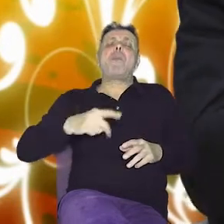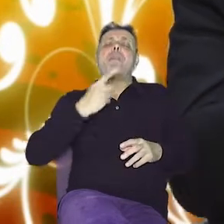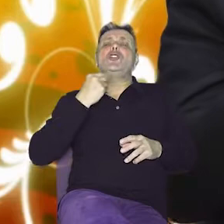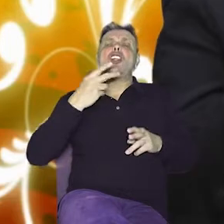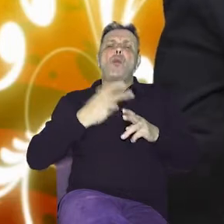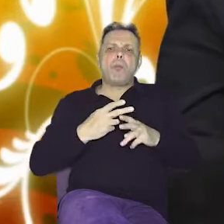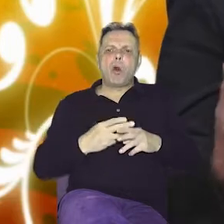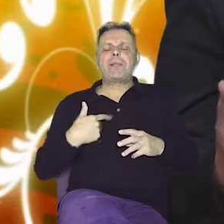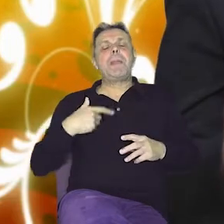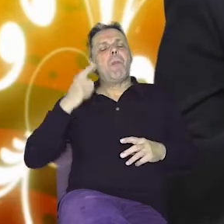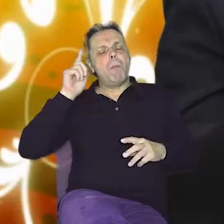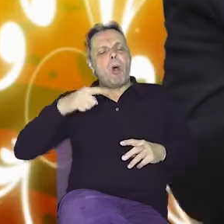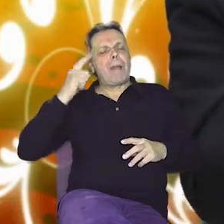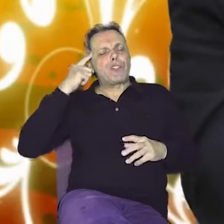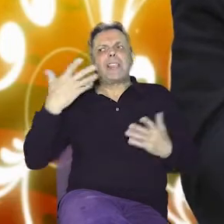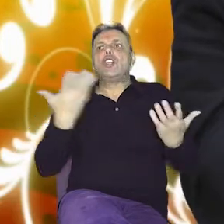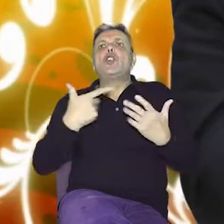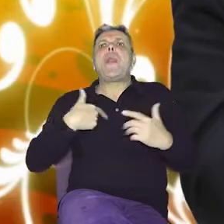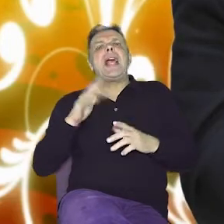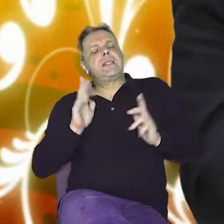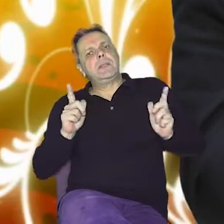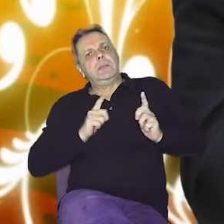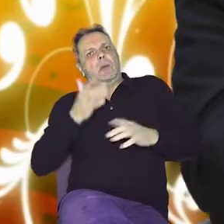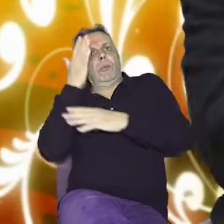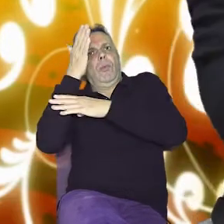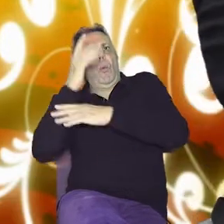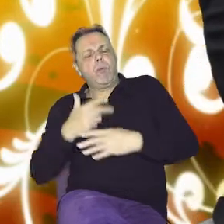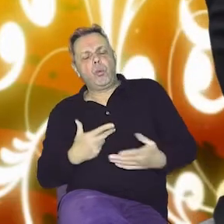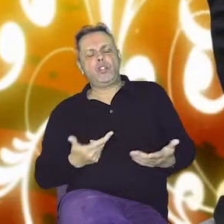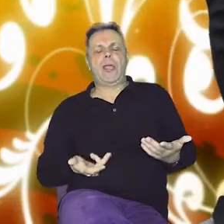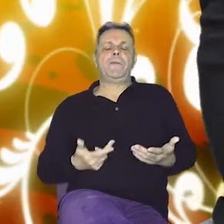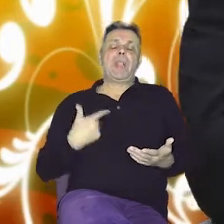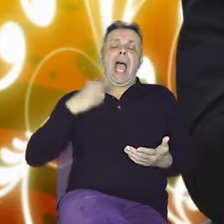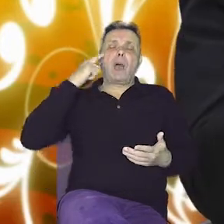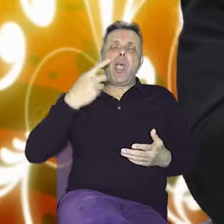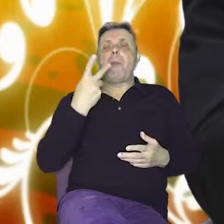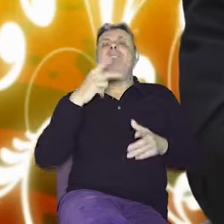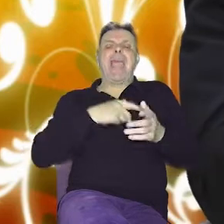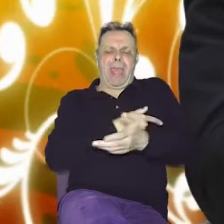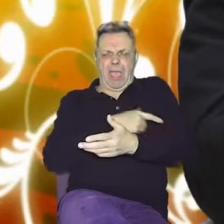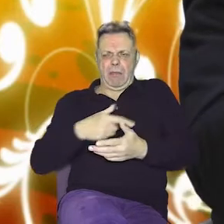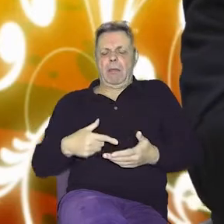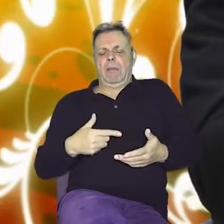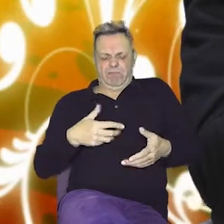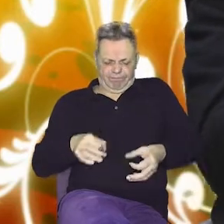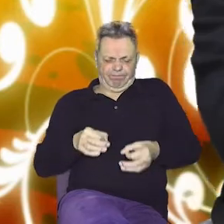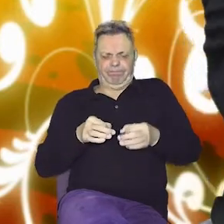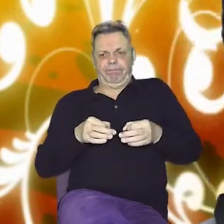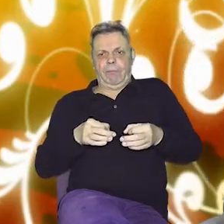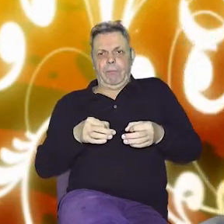moramo znati što nas sve očekuje i što se sve može dogoditi. Ako imamo vene, moramo znati da